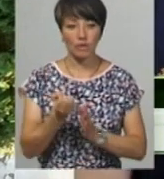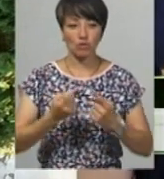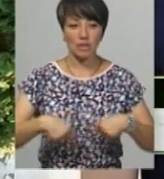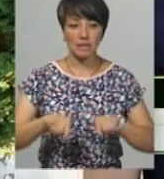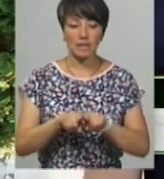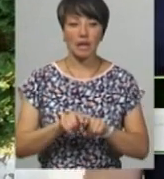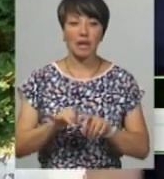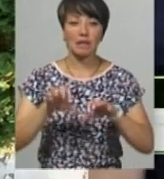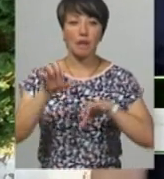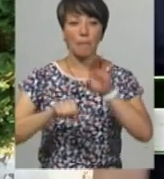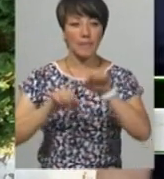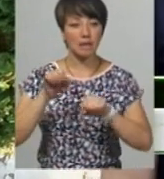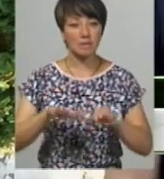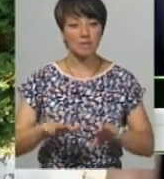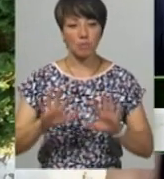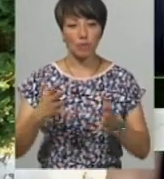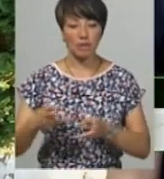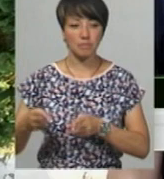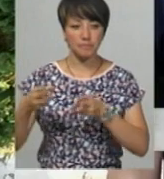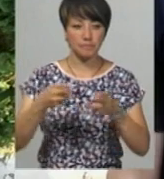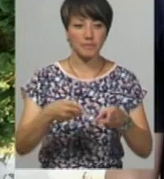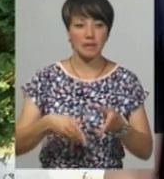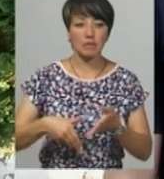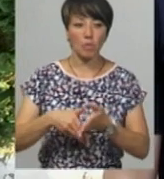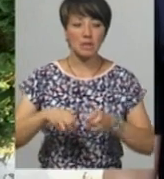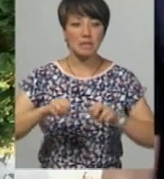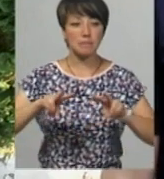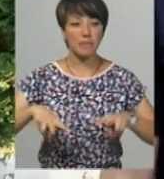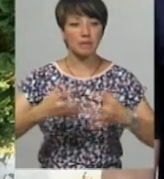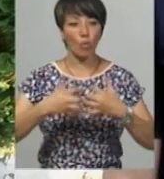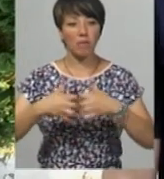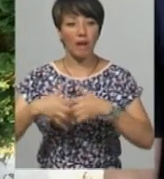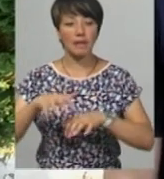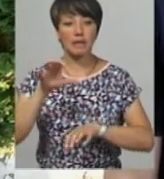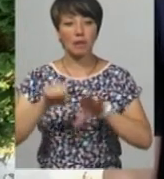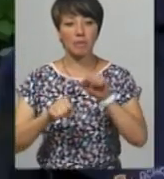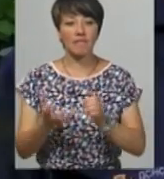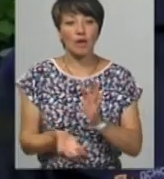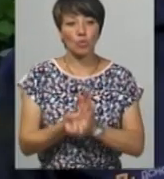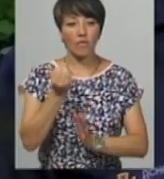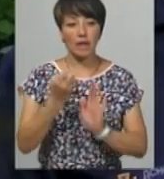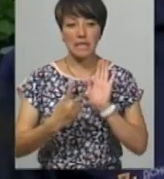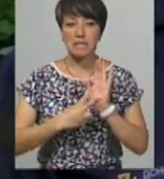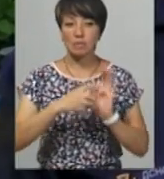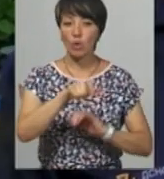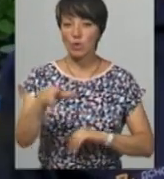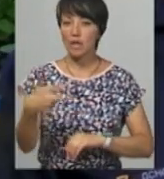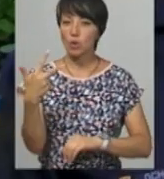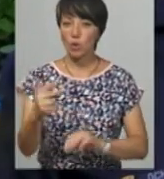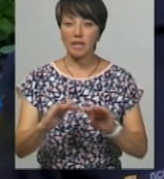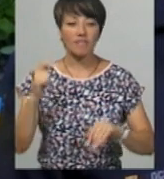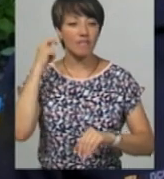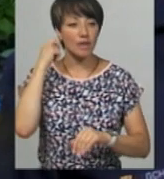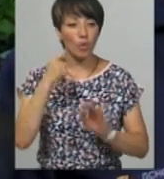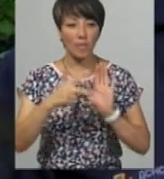автодрабину. На місці події вогнеборці за допомогою спецобладнання та автодрабини врятували з висоти 7 людей, з яких троє діти віком